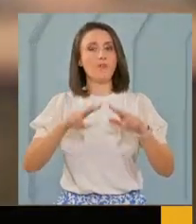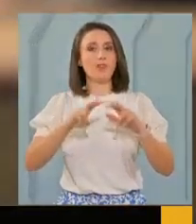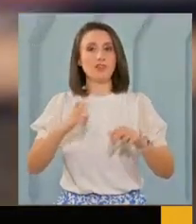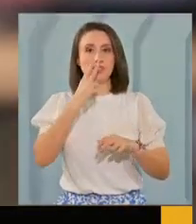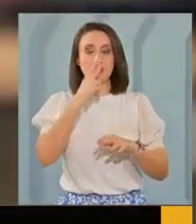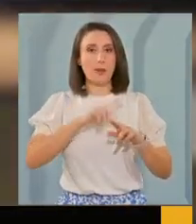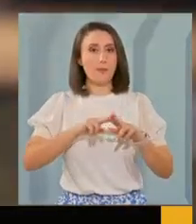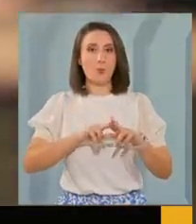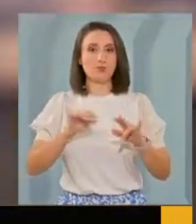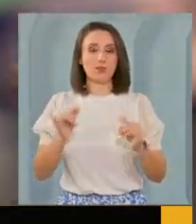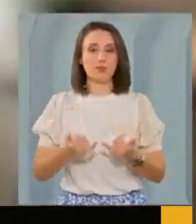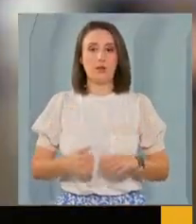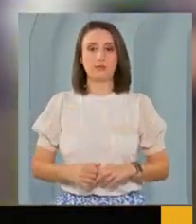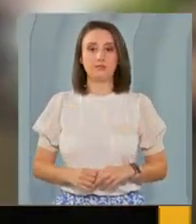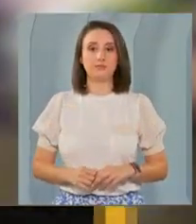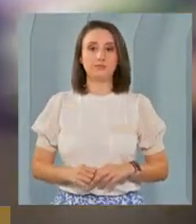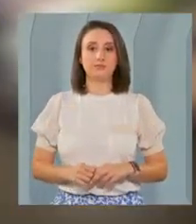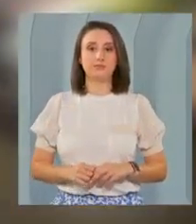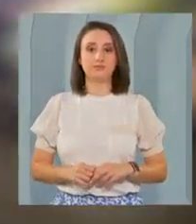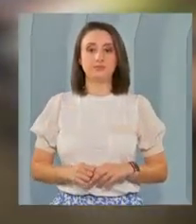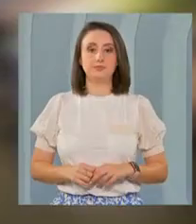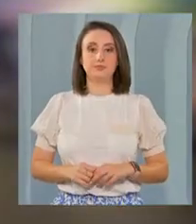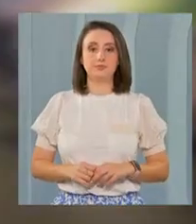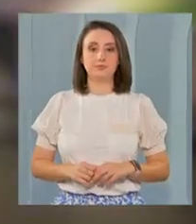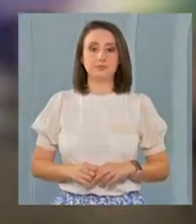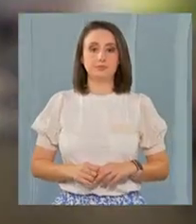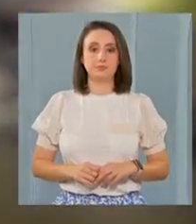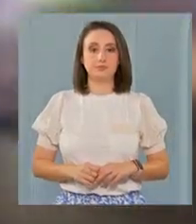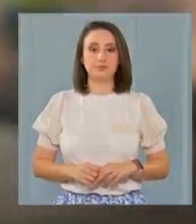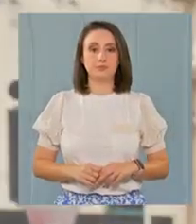cercetări pentru a stabili cu exactitate împrejurările producerii evenimentului rutier.